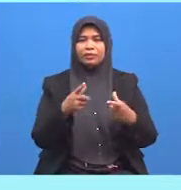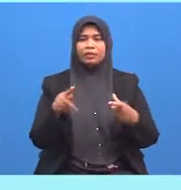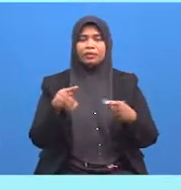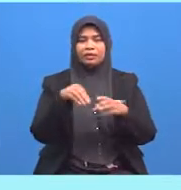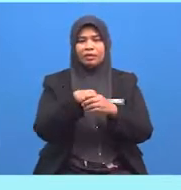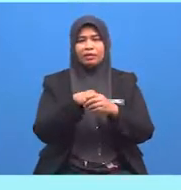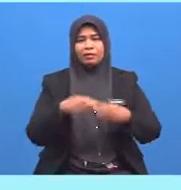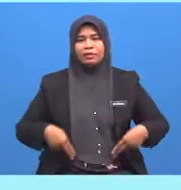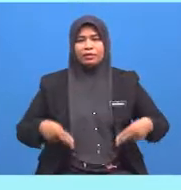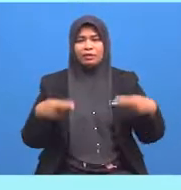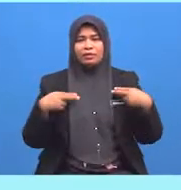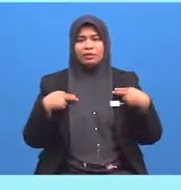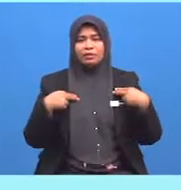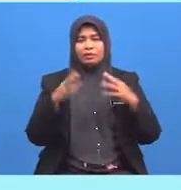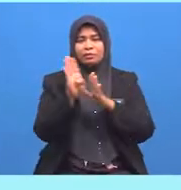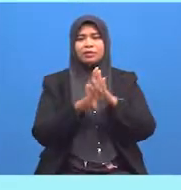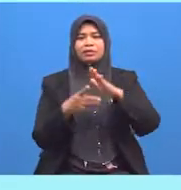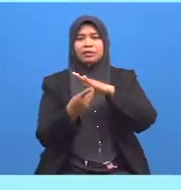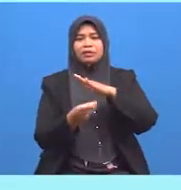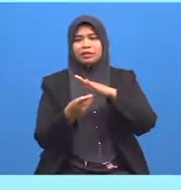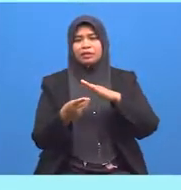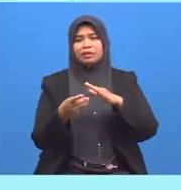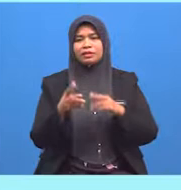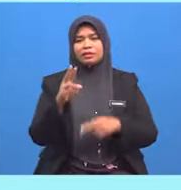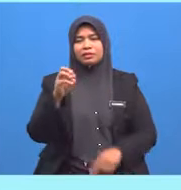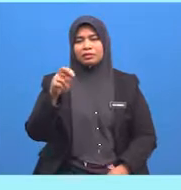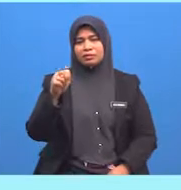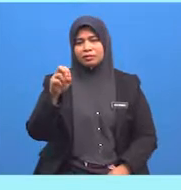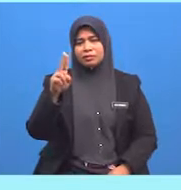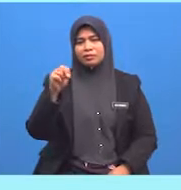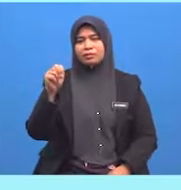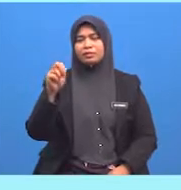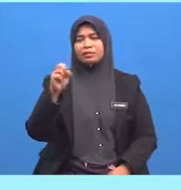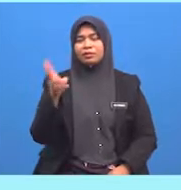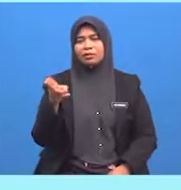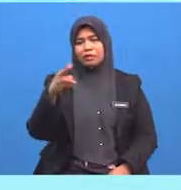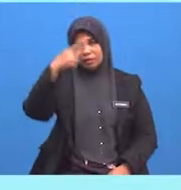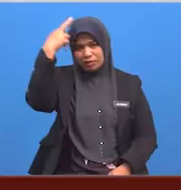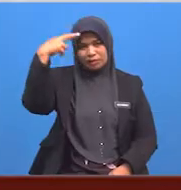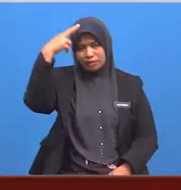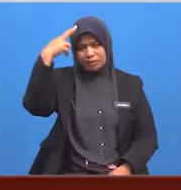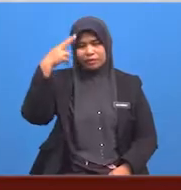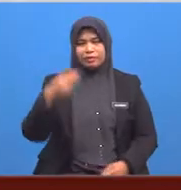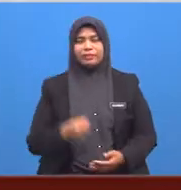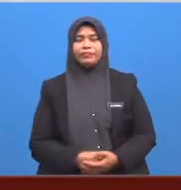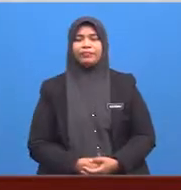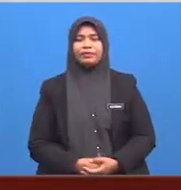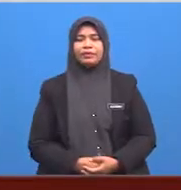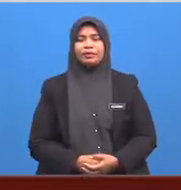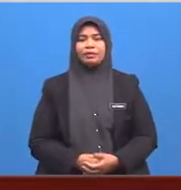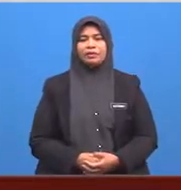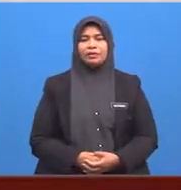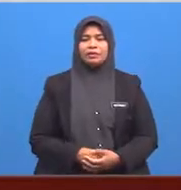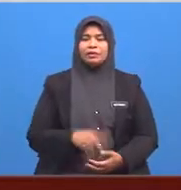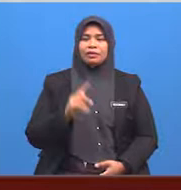dalam kehidupan berdasarkan sunnah Rasulullah Shallallahu Alaihi Wasallam murid-murid